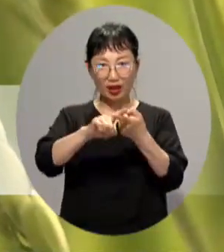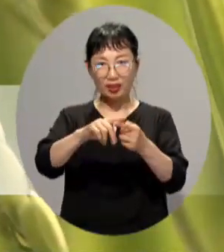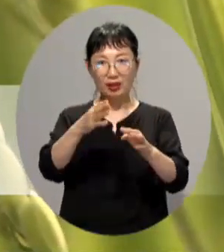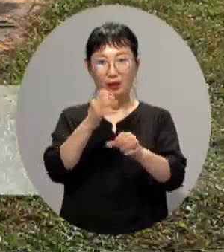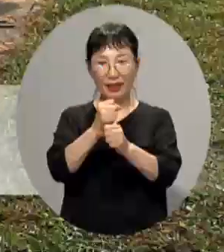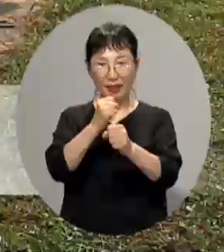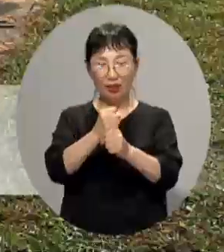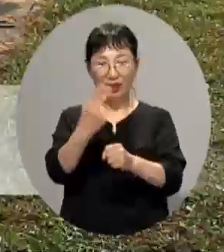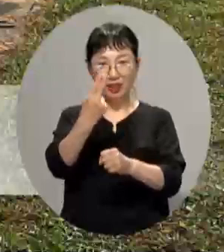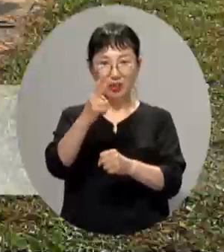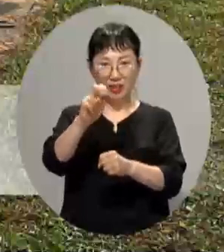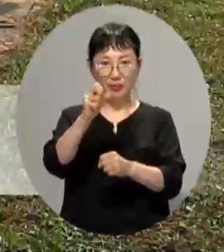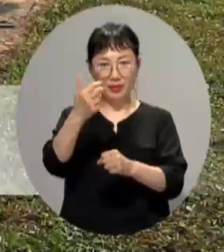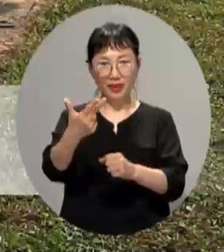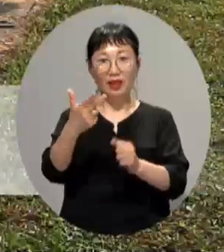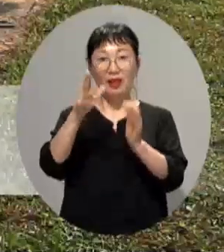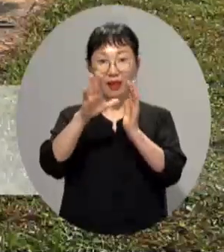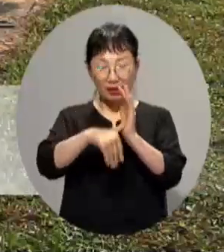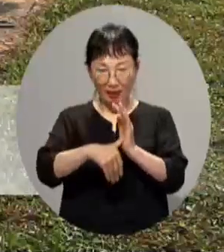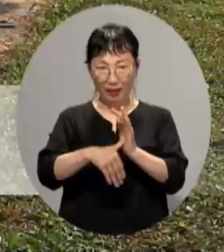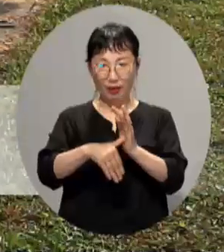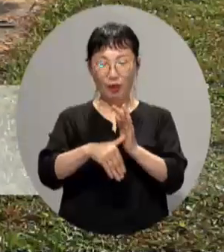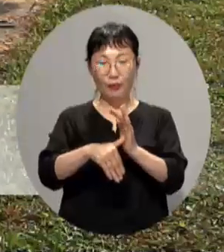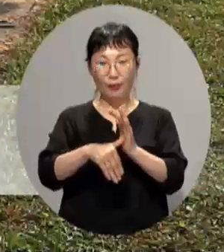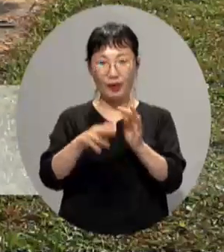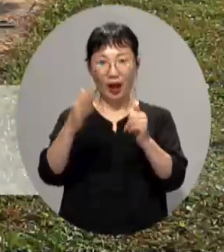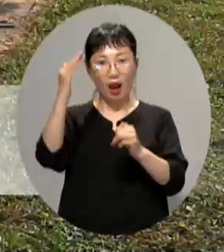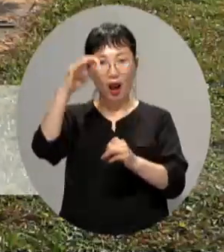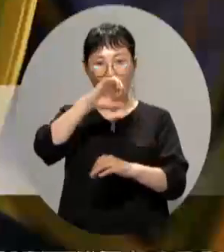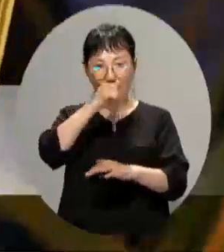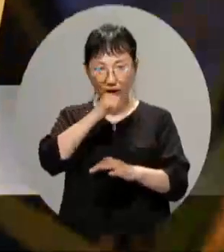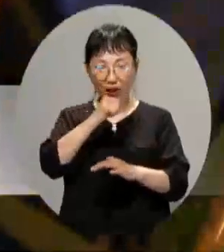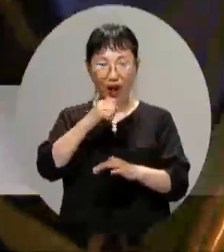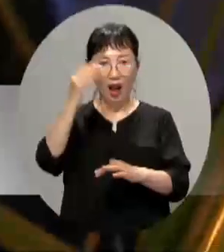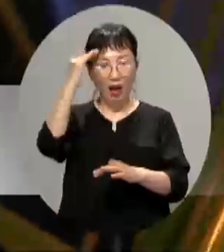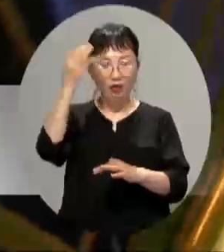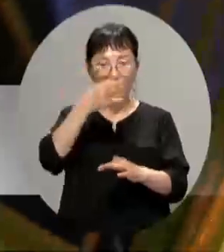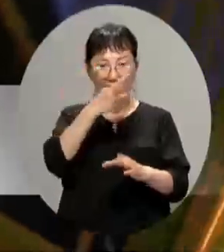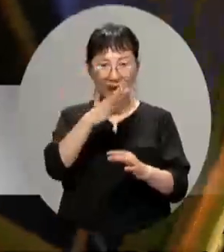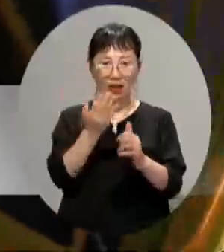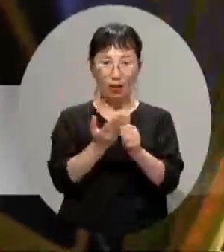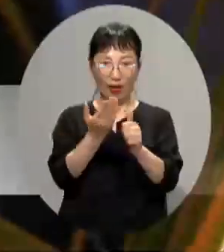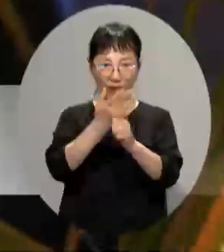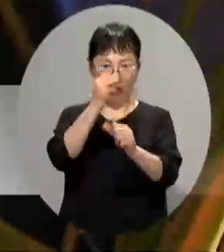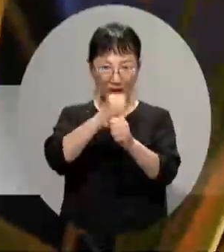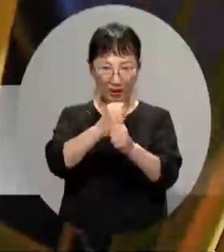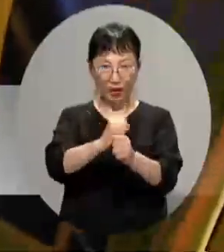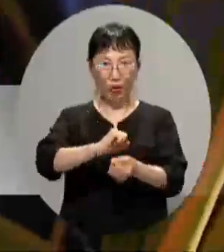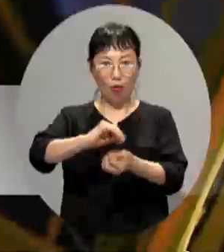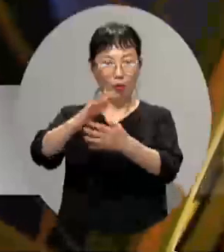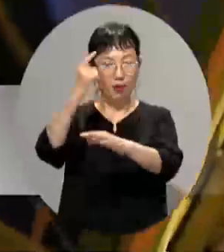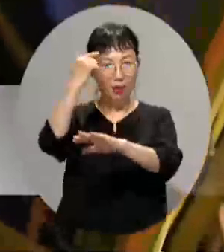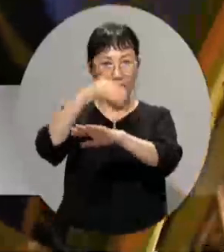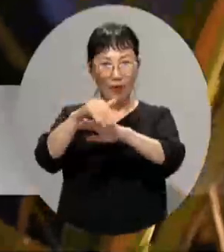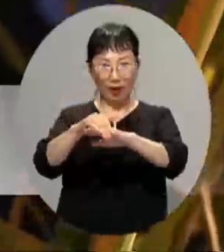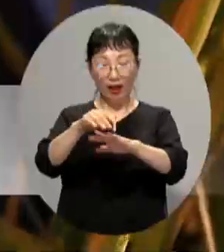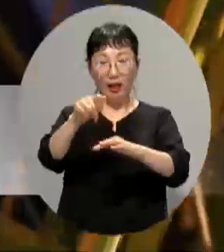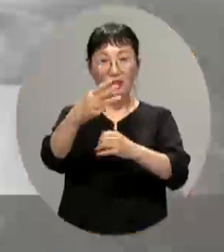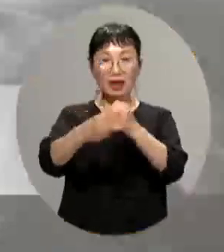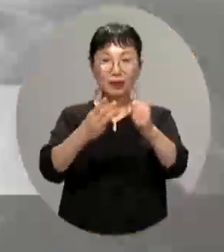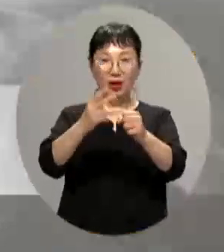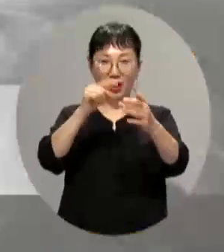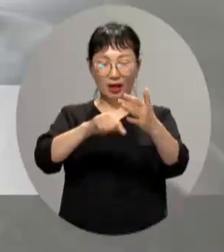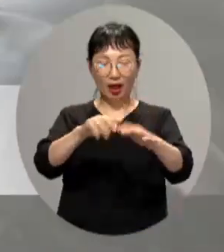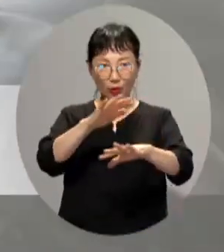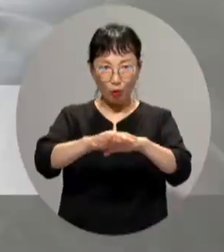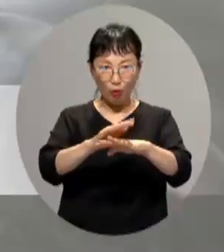2027년부터 아프리카 8개 나라 현지에서 한국의 고품질 쌀을 생산해 공급하기로 했습니다. 추진단은 3년 안에